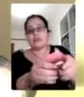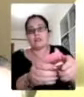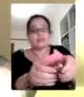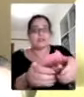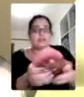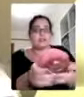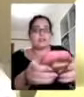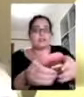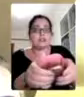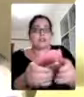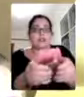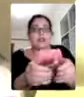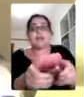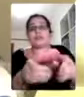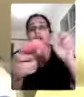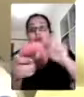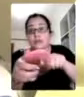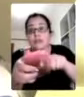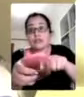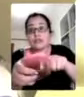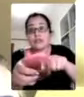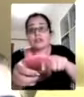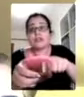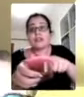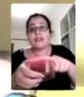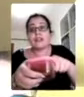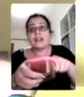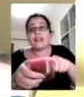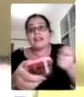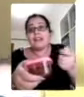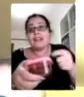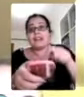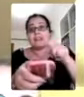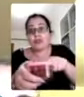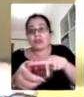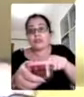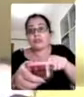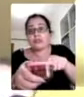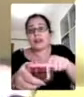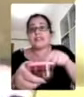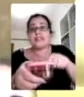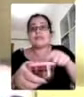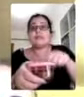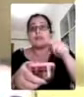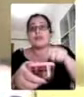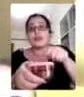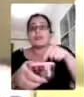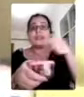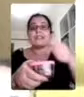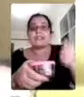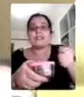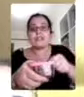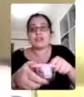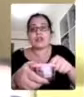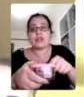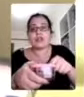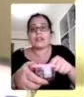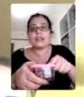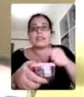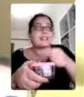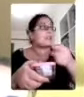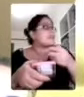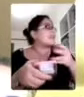oluyor. Kurutma da Ama zaten çok bir problem olmuyor. doğru mu? Hayır, bunun doğrusu ya da yanlışı